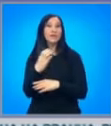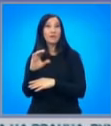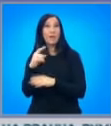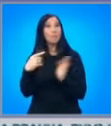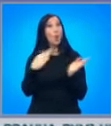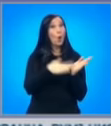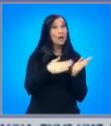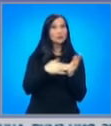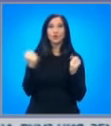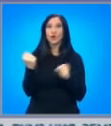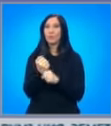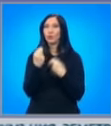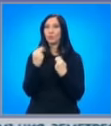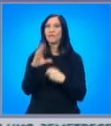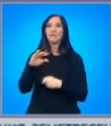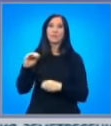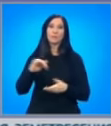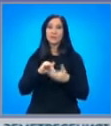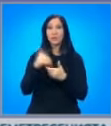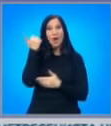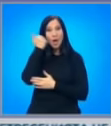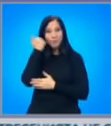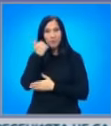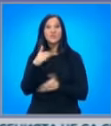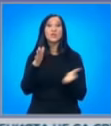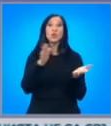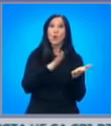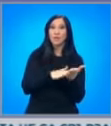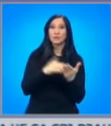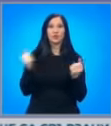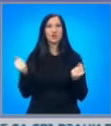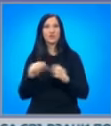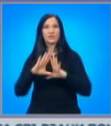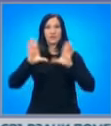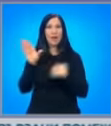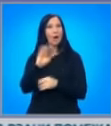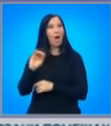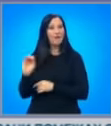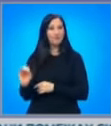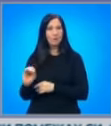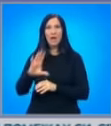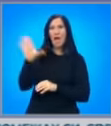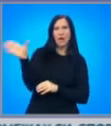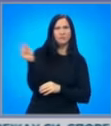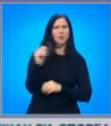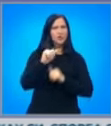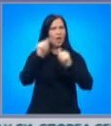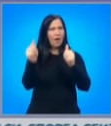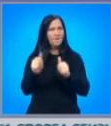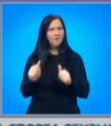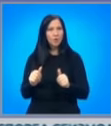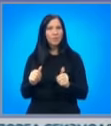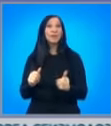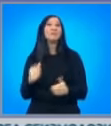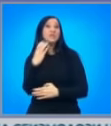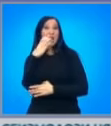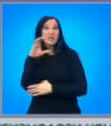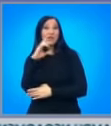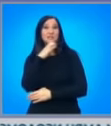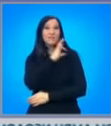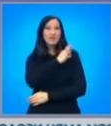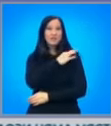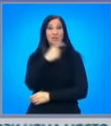функционира добре в целия Европейски съюз. Използва се и е доказал, че действа в цяла Европа. във всичките си форми. Сертификат за